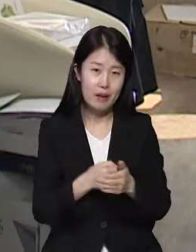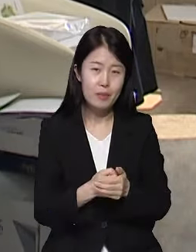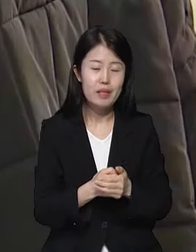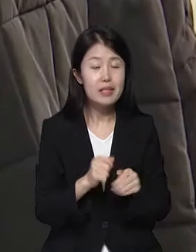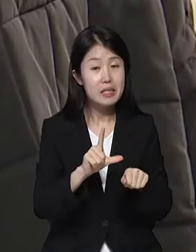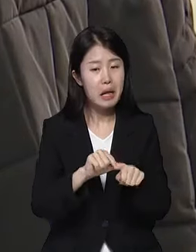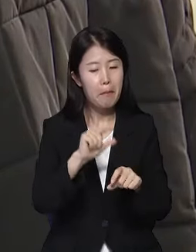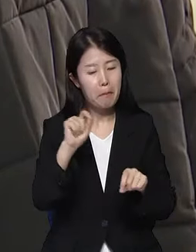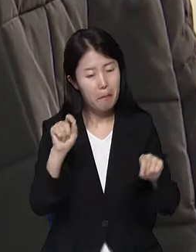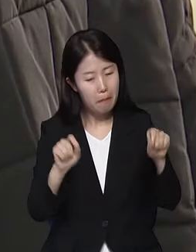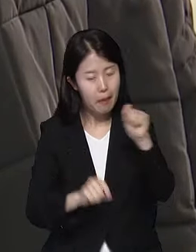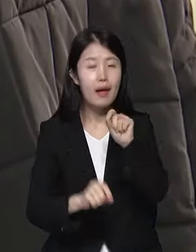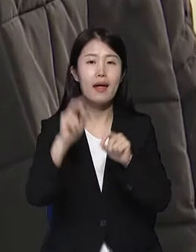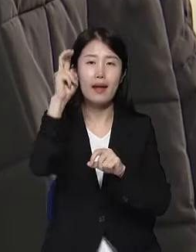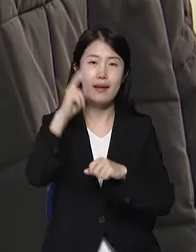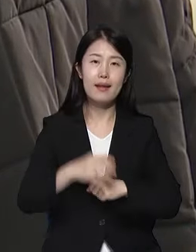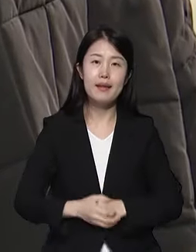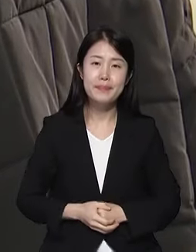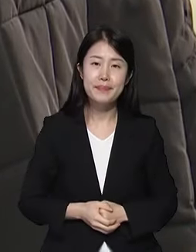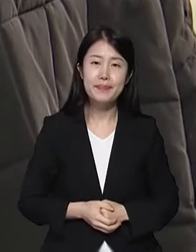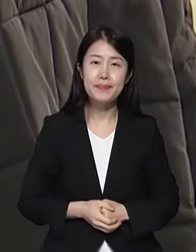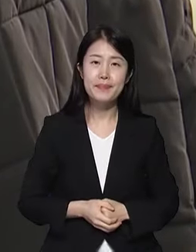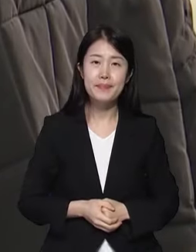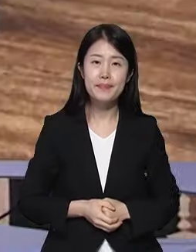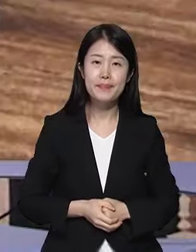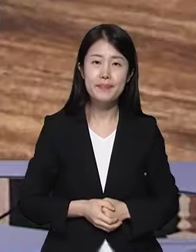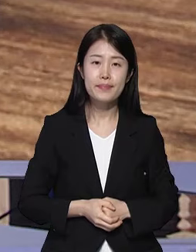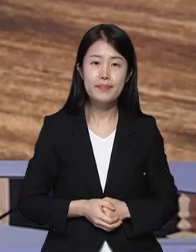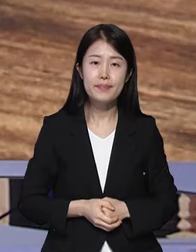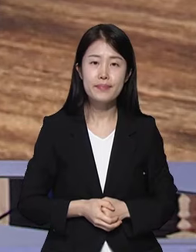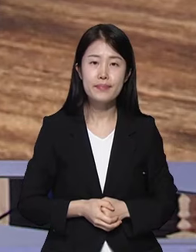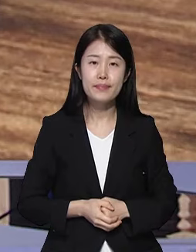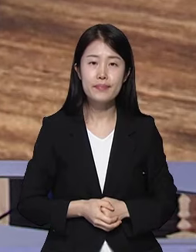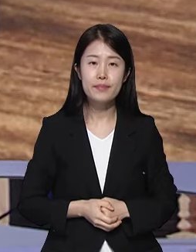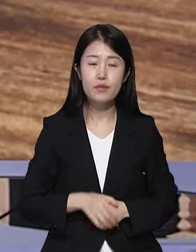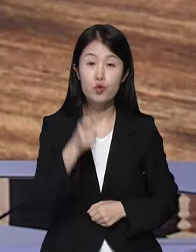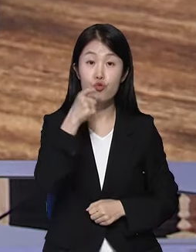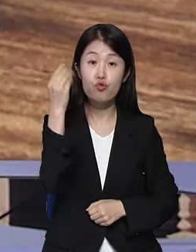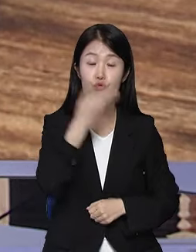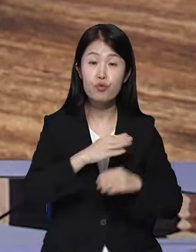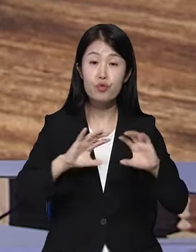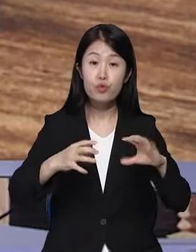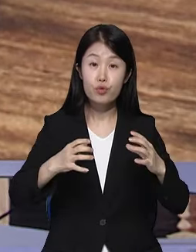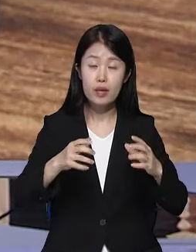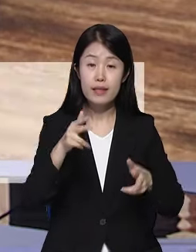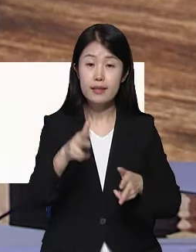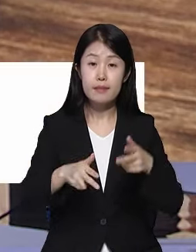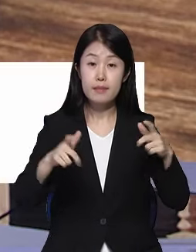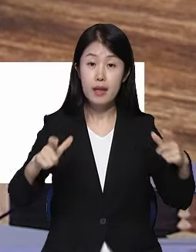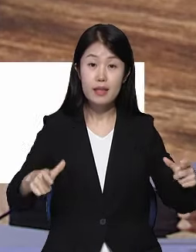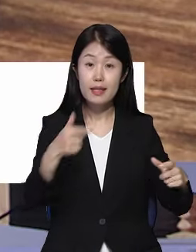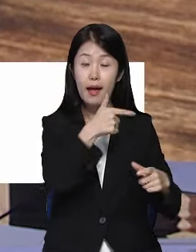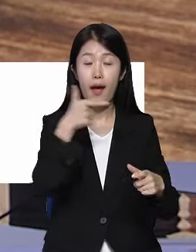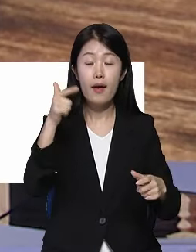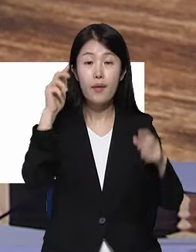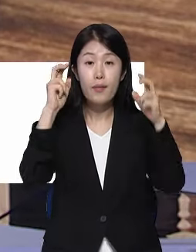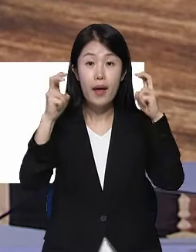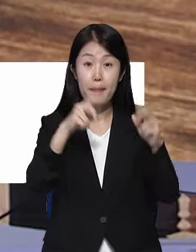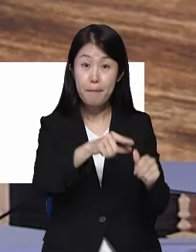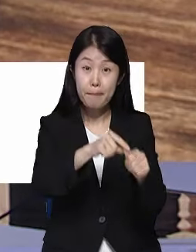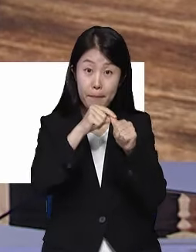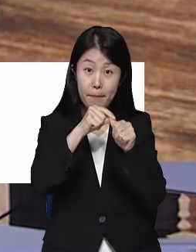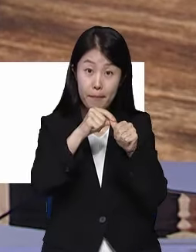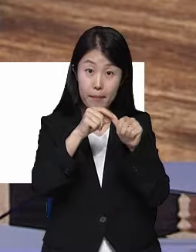보입니다. KBC 이상환입니다. 여수 국가산업단지 대기업 채용 박람회가